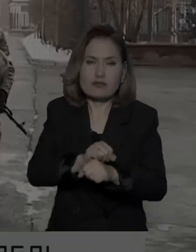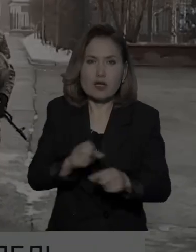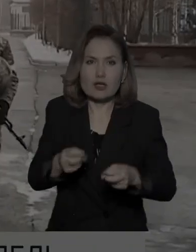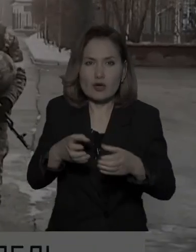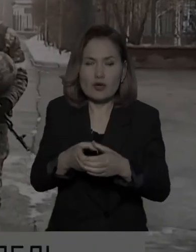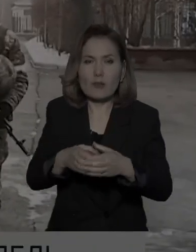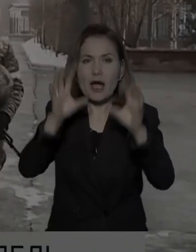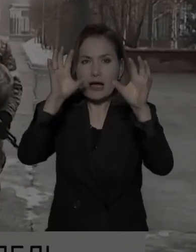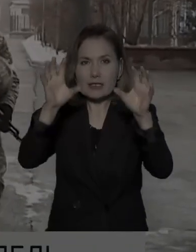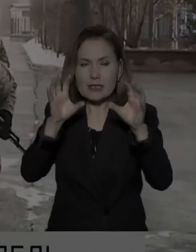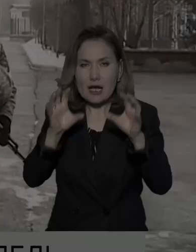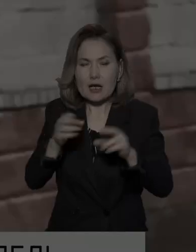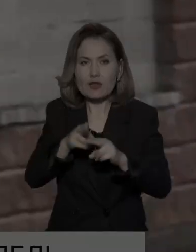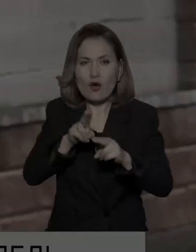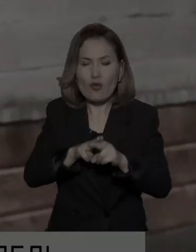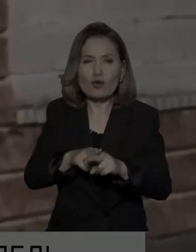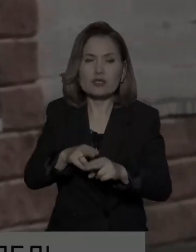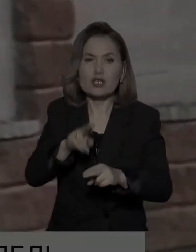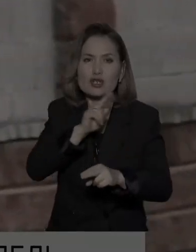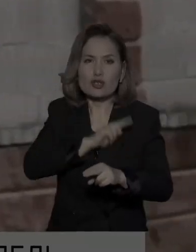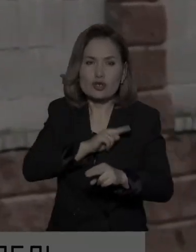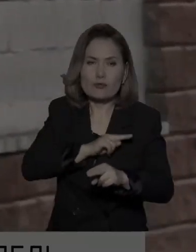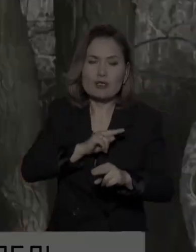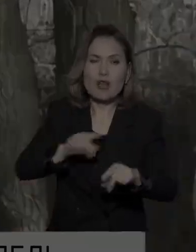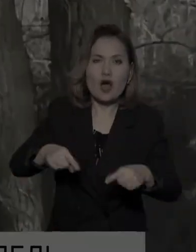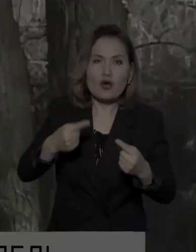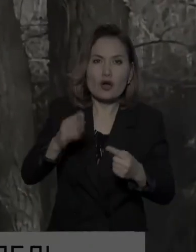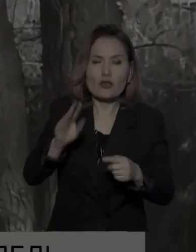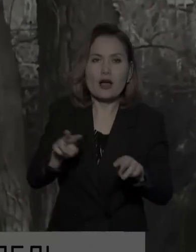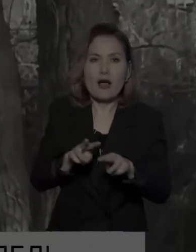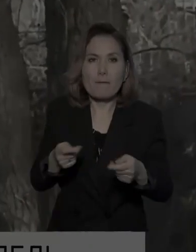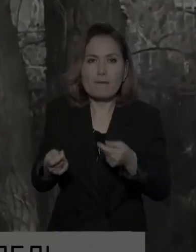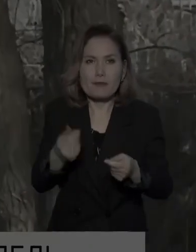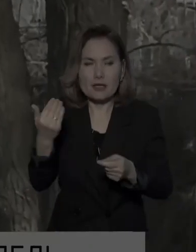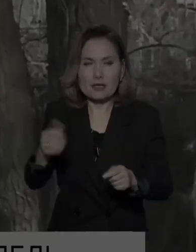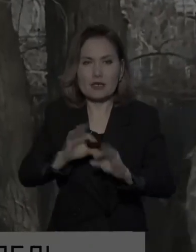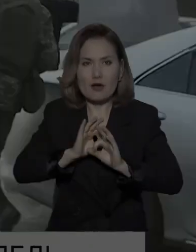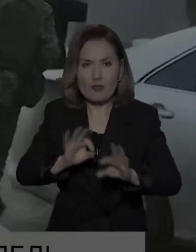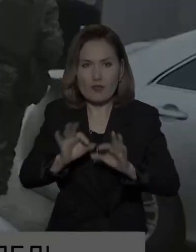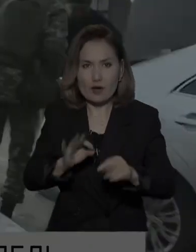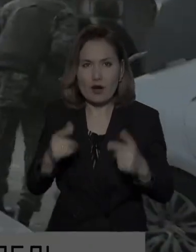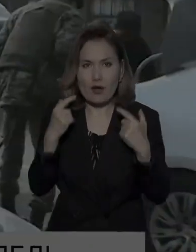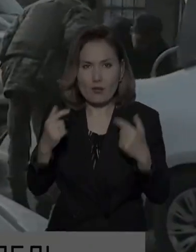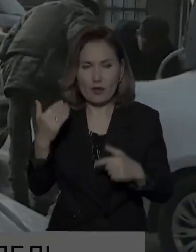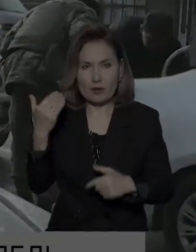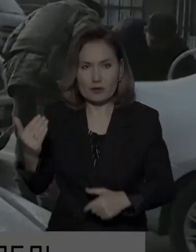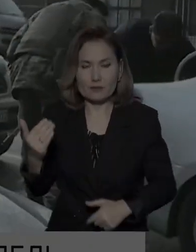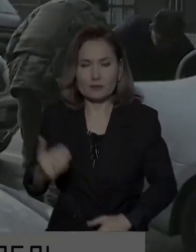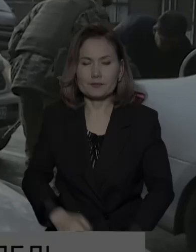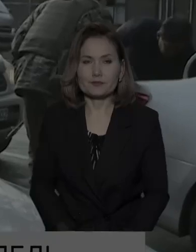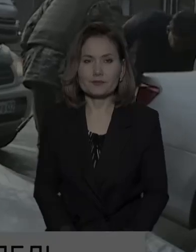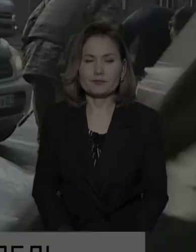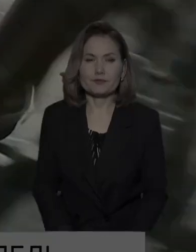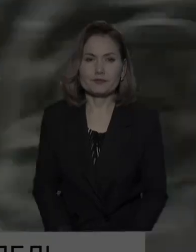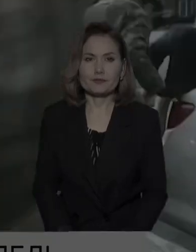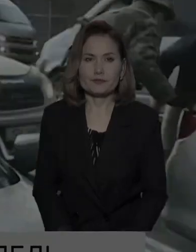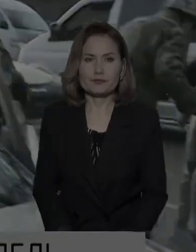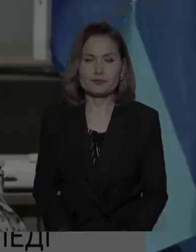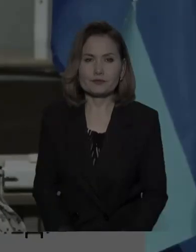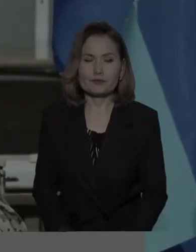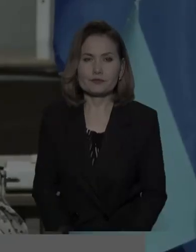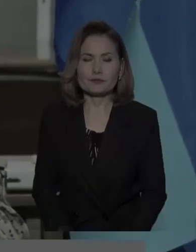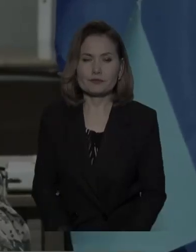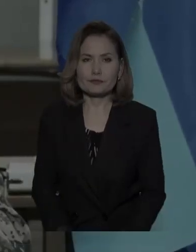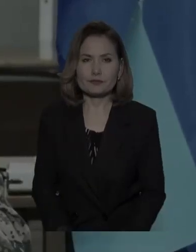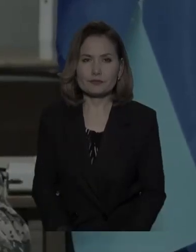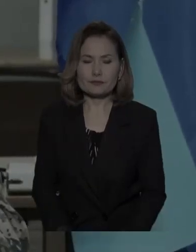қайта қалпына келтірілгенше тоқтамайды деп мәлімдеді қорғаныс министрінің орынбасары генерал-лейтенант Султан Камалединов.